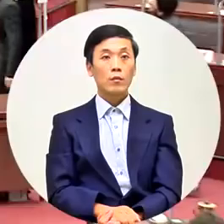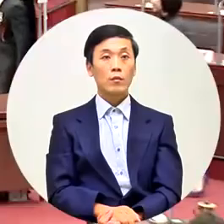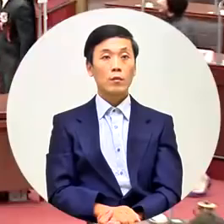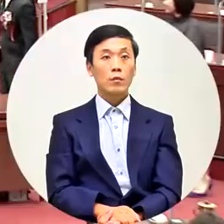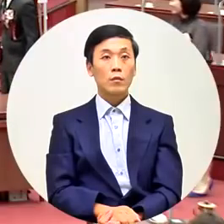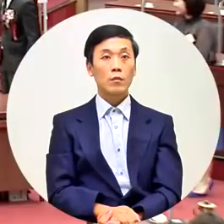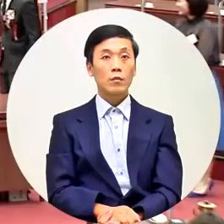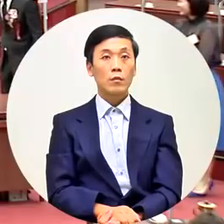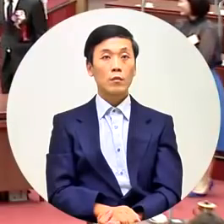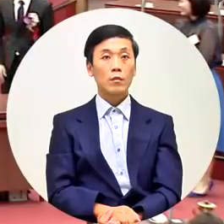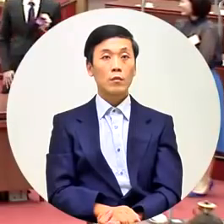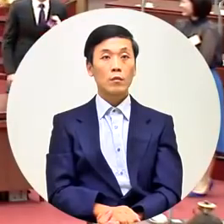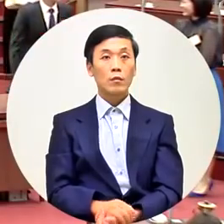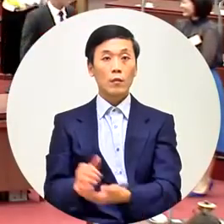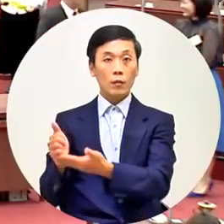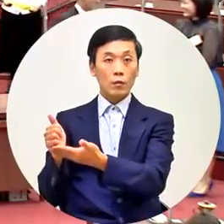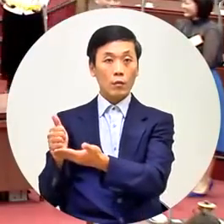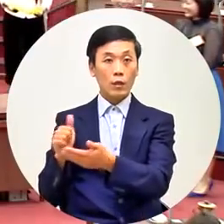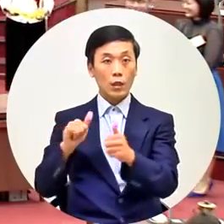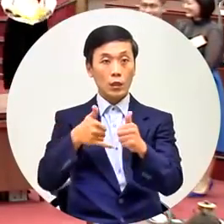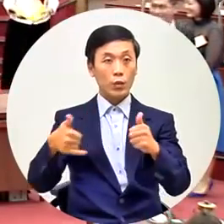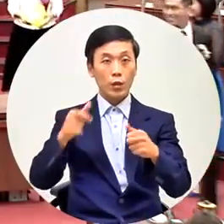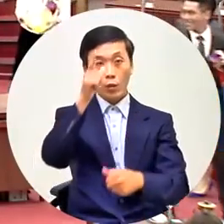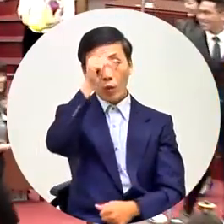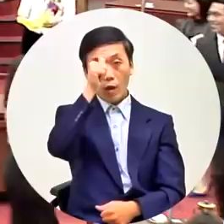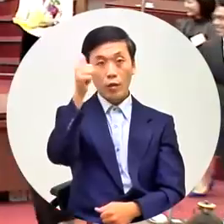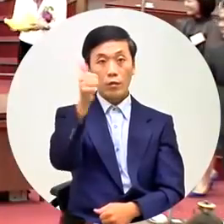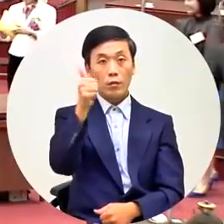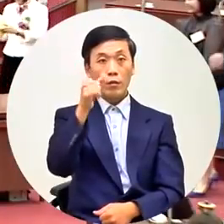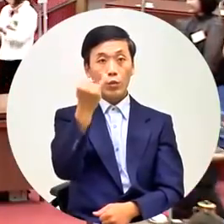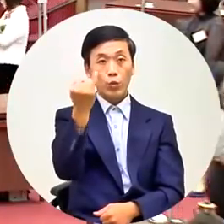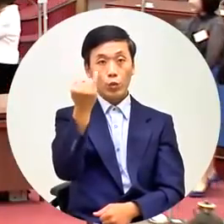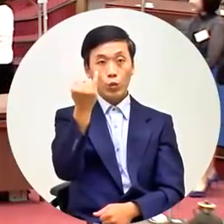请黄香淑议员领取选票。